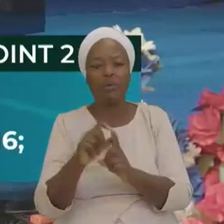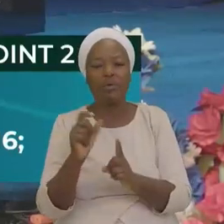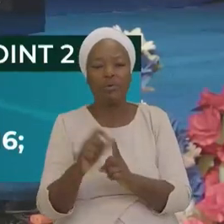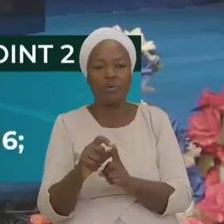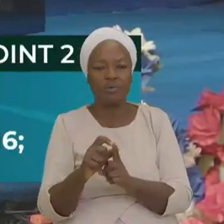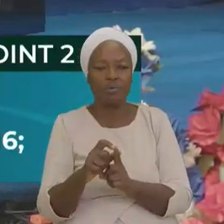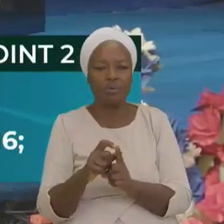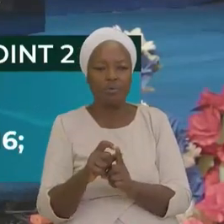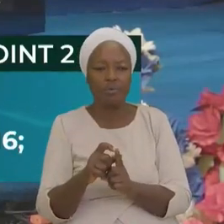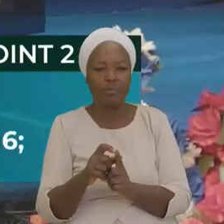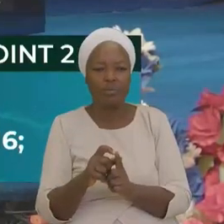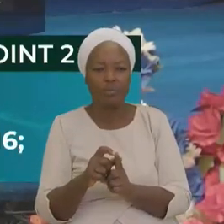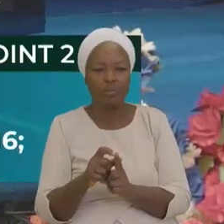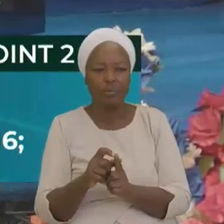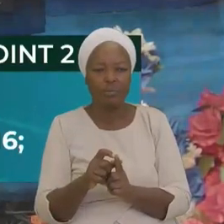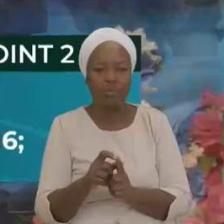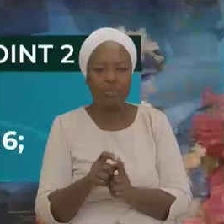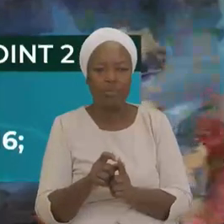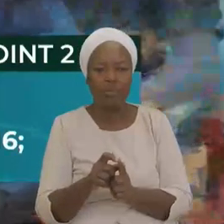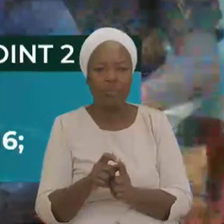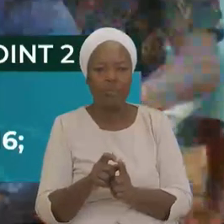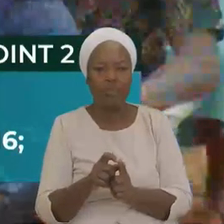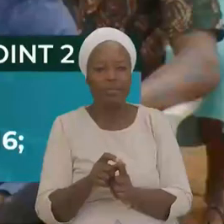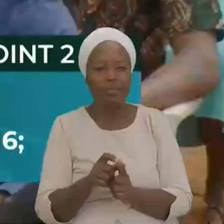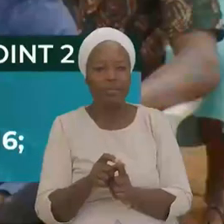purifiée par le baptême d'eau.